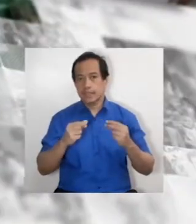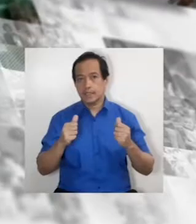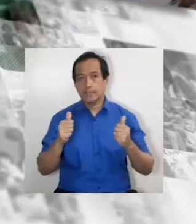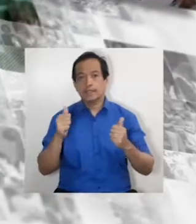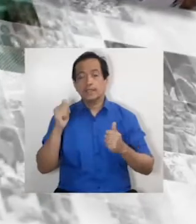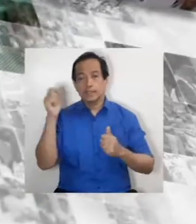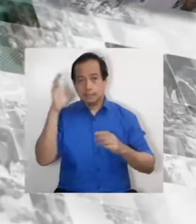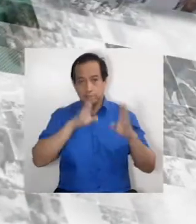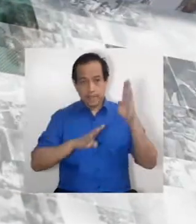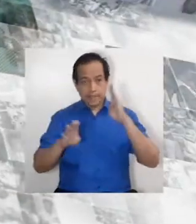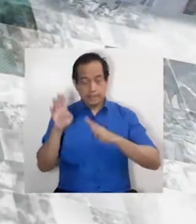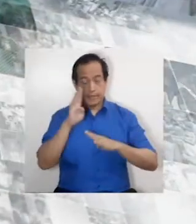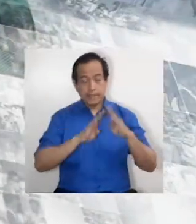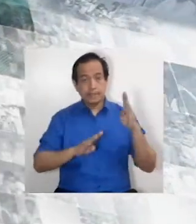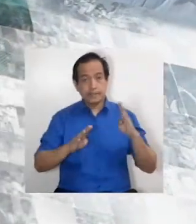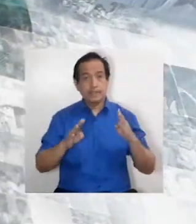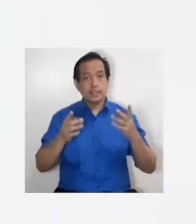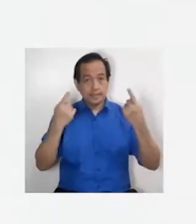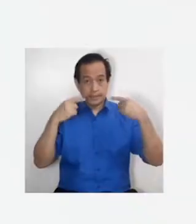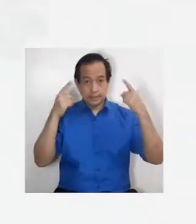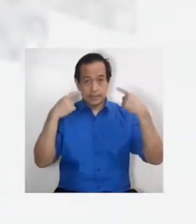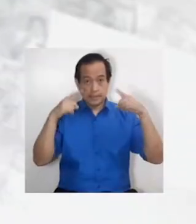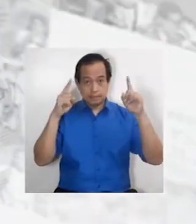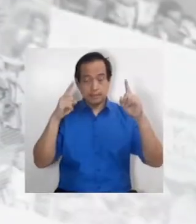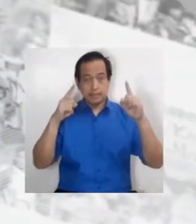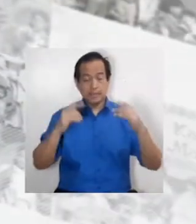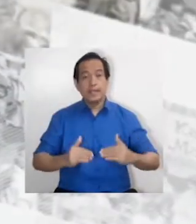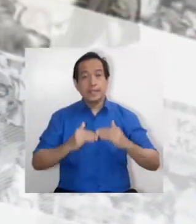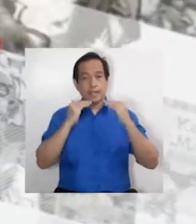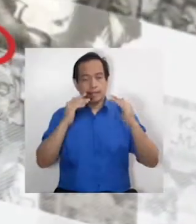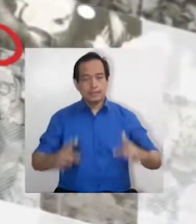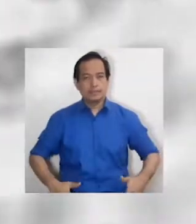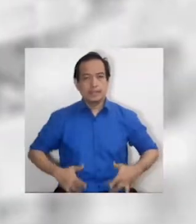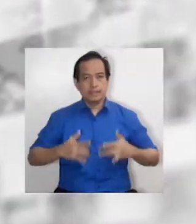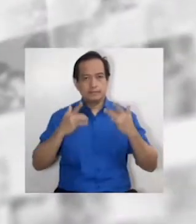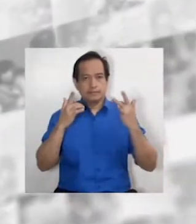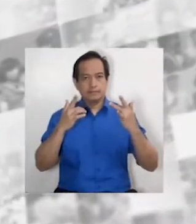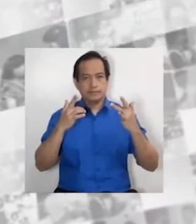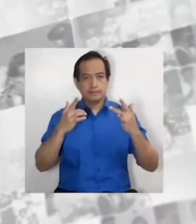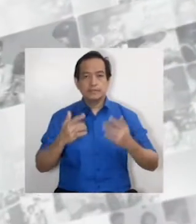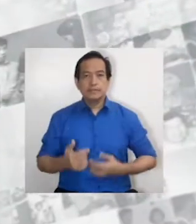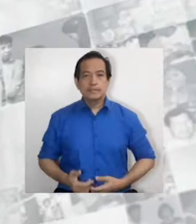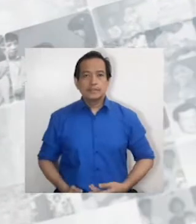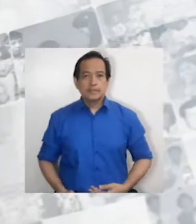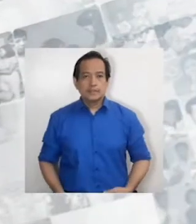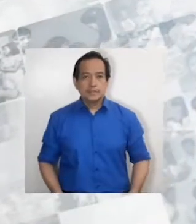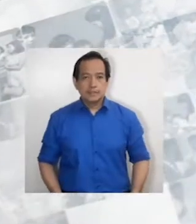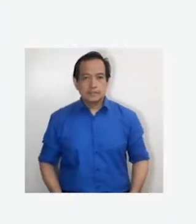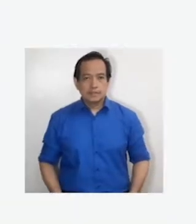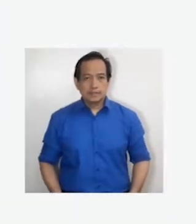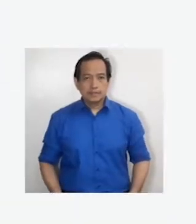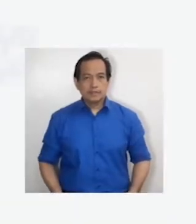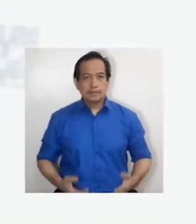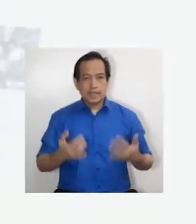sa kanilang mga problema at matagumpay na maiahon ang kanilang buhay.